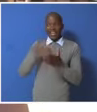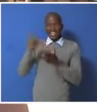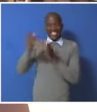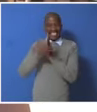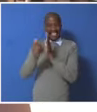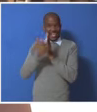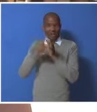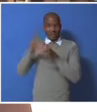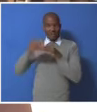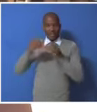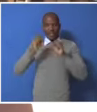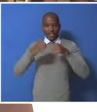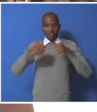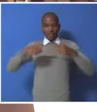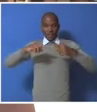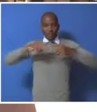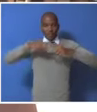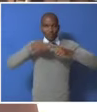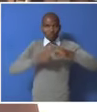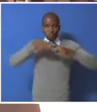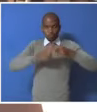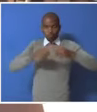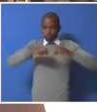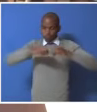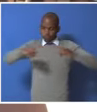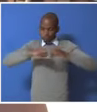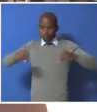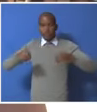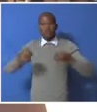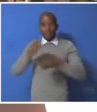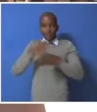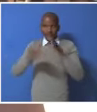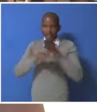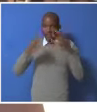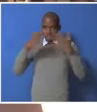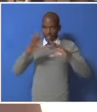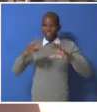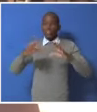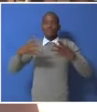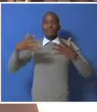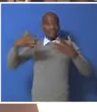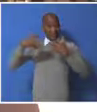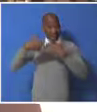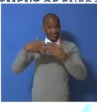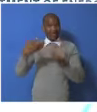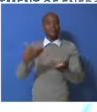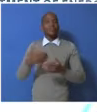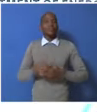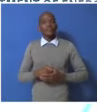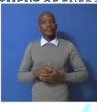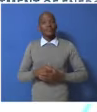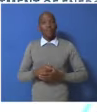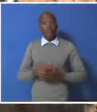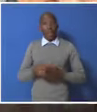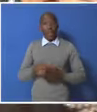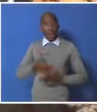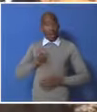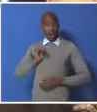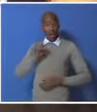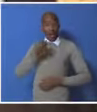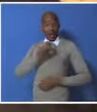expertise ba tla ba kgona gore ba go agele be ba go gokelele motlakase wa teng. Lephata la rona